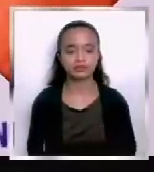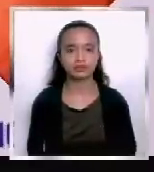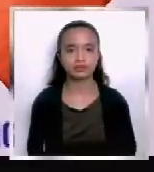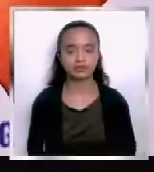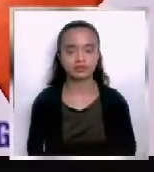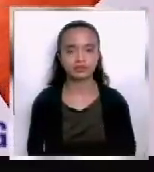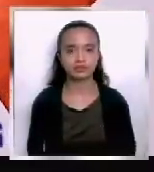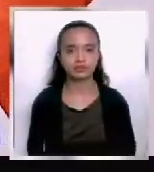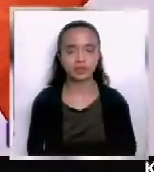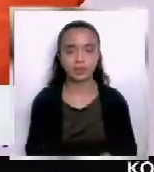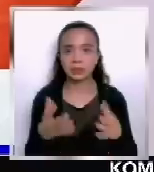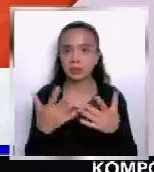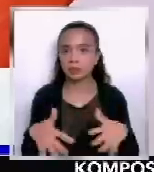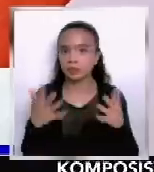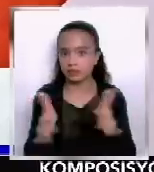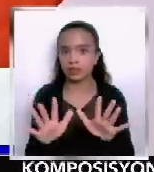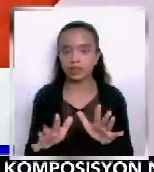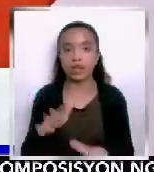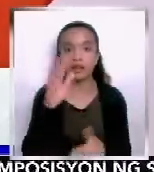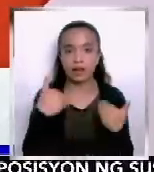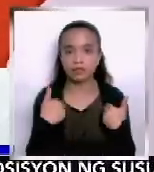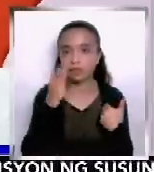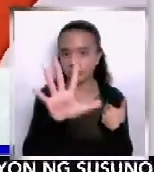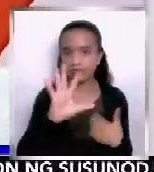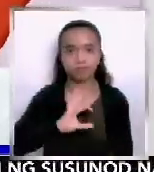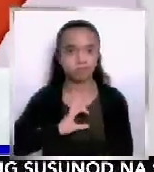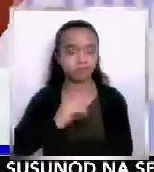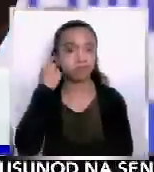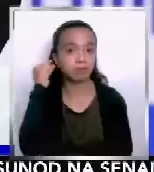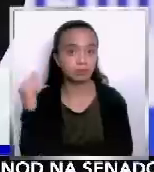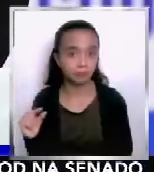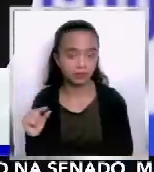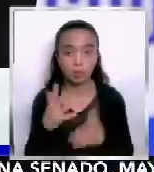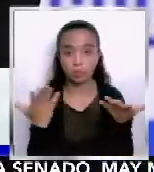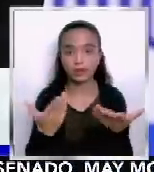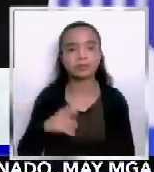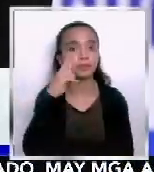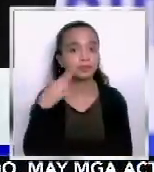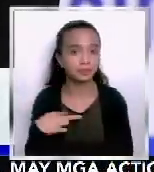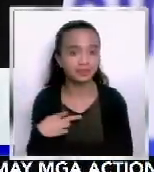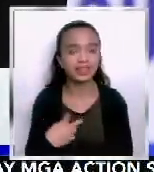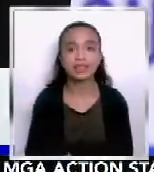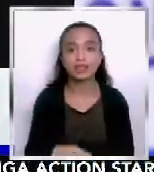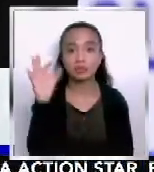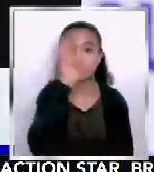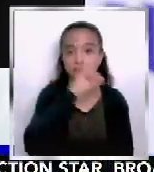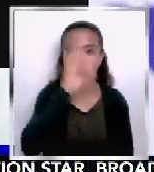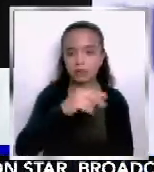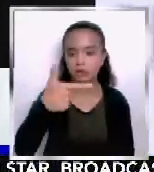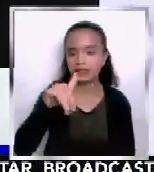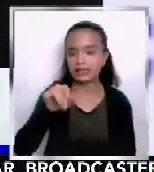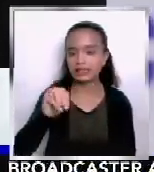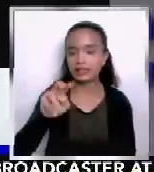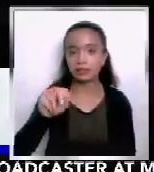Matapos humakot ng medalya sa nagaganap na 31st Southeast Asian Games sa Hanoi, Vietnam, ang Pinoy gymnast at two-time world champion na si